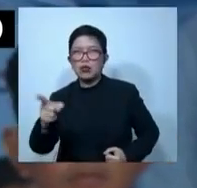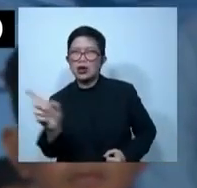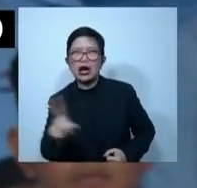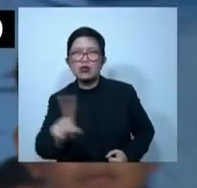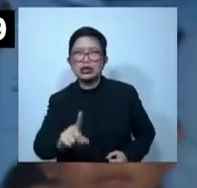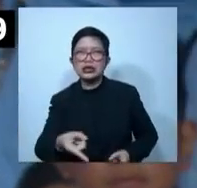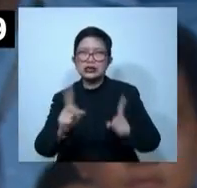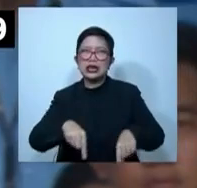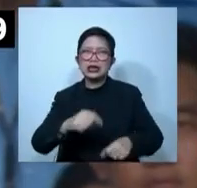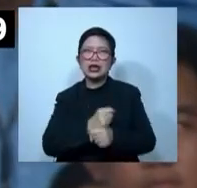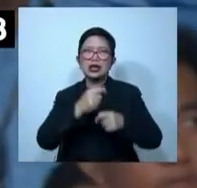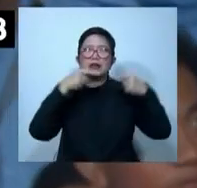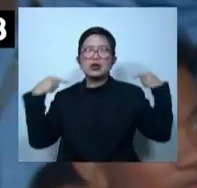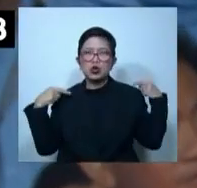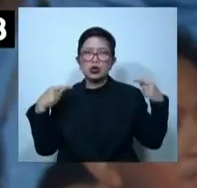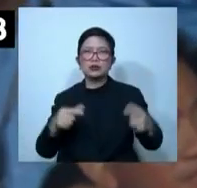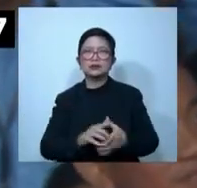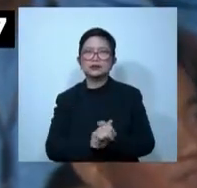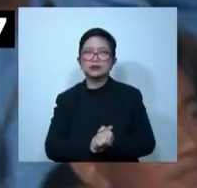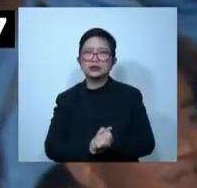Dan semoga